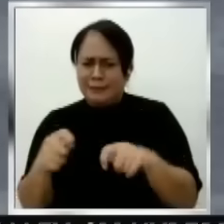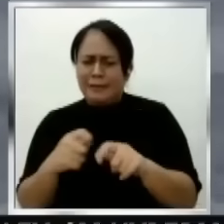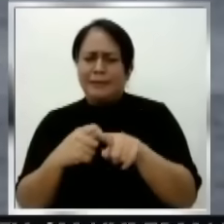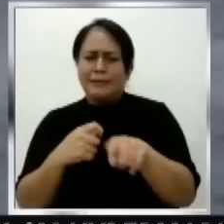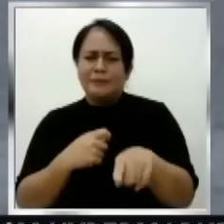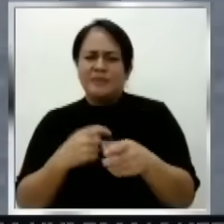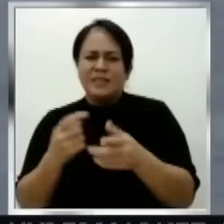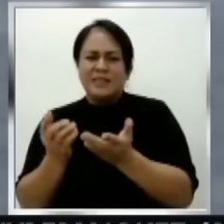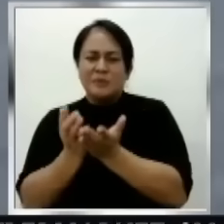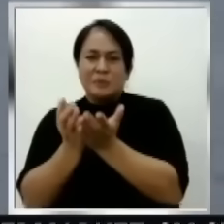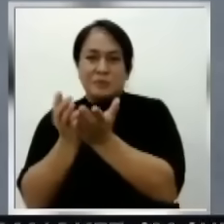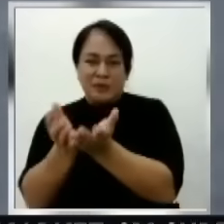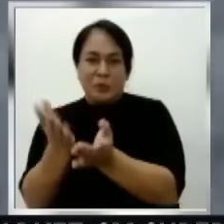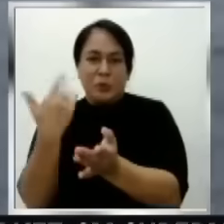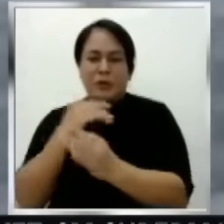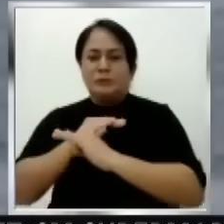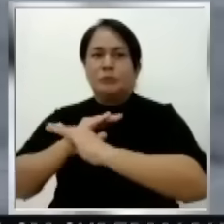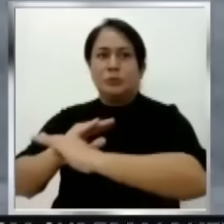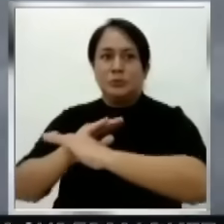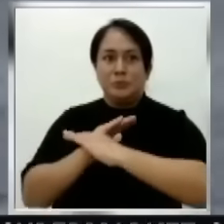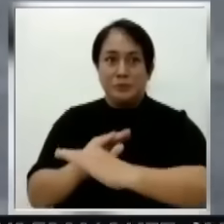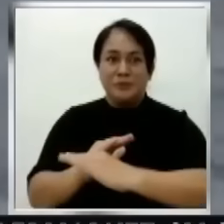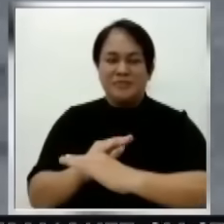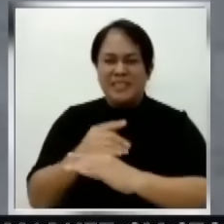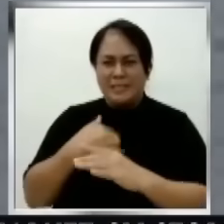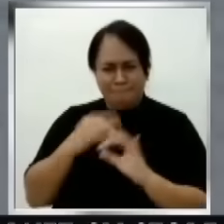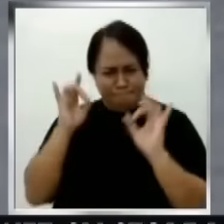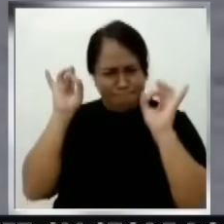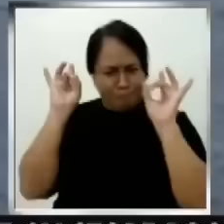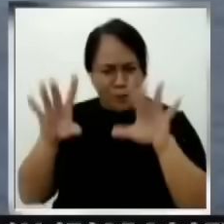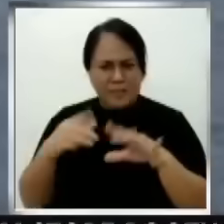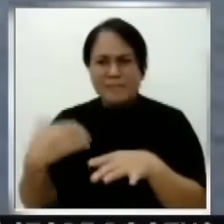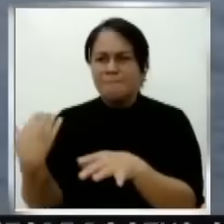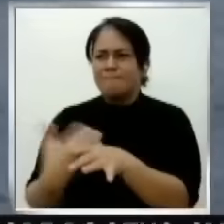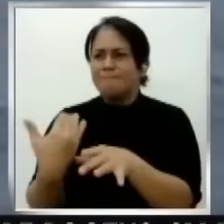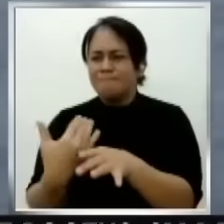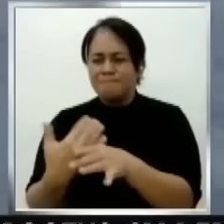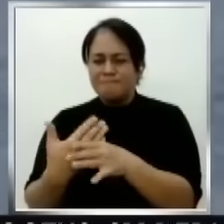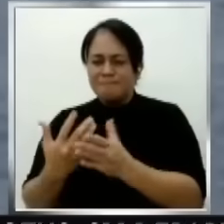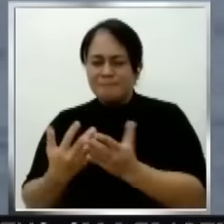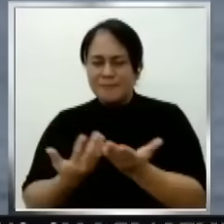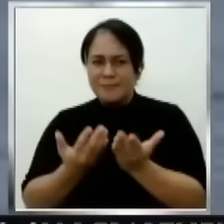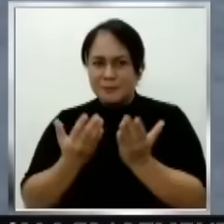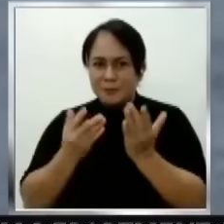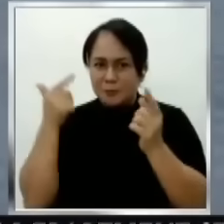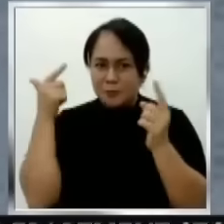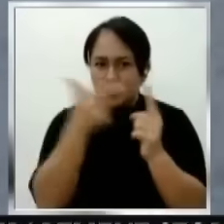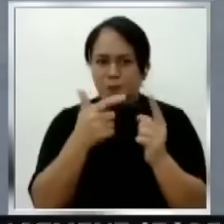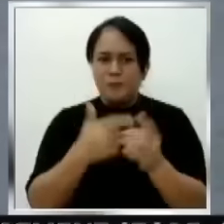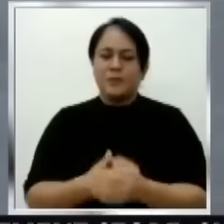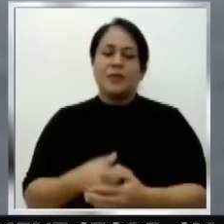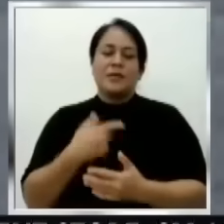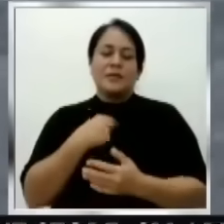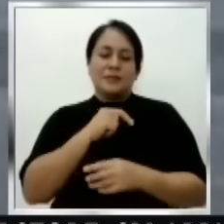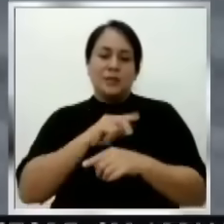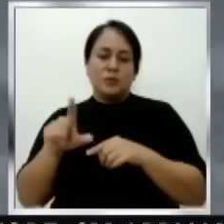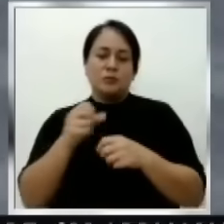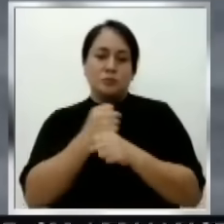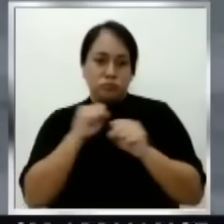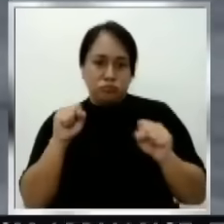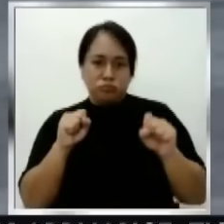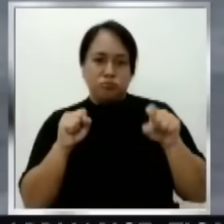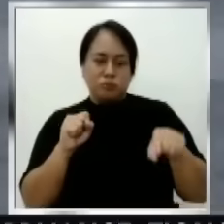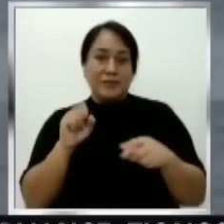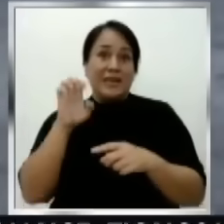Militia para harangin, takutin at sumagabal sa resupply mission. Binati rin ni National Security Advisor Eduardo Anyo